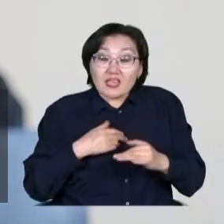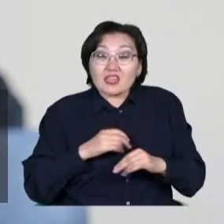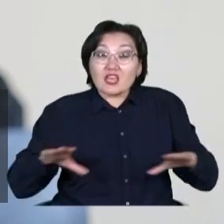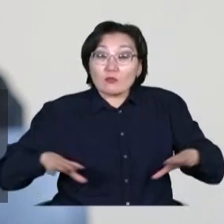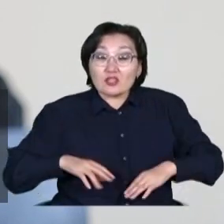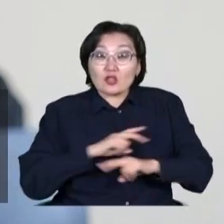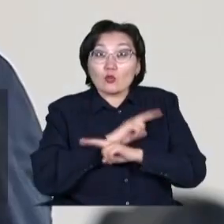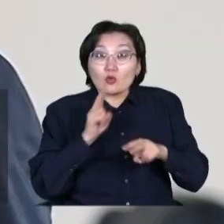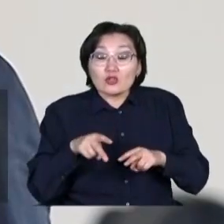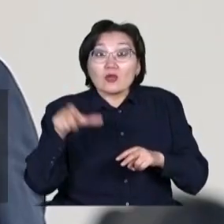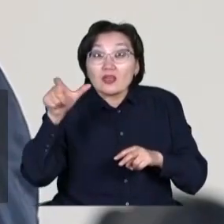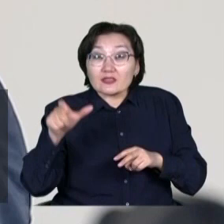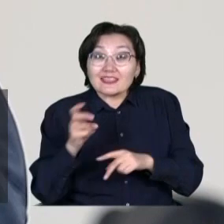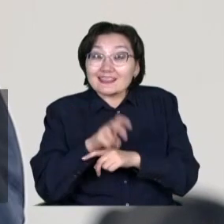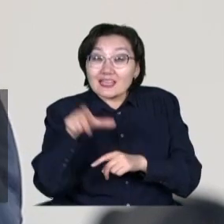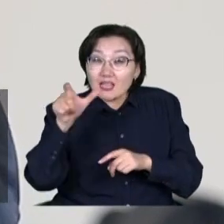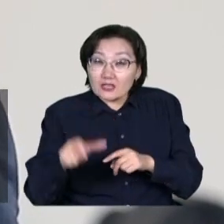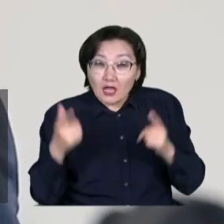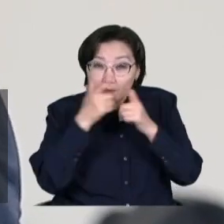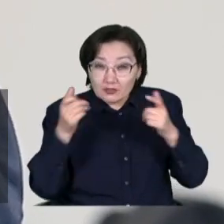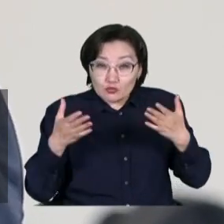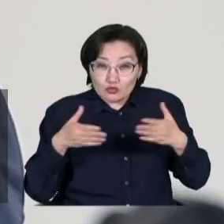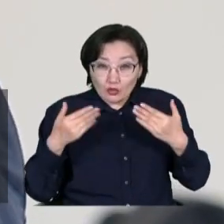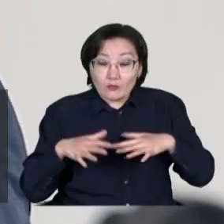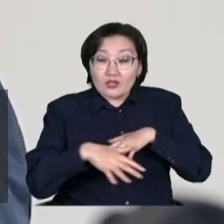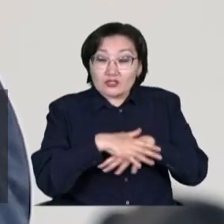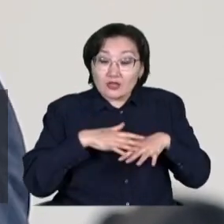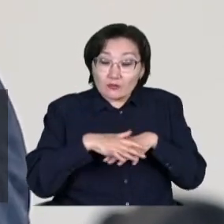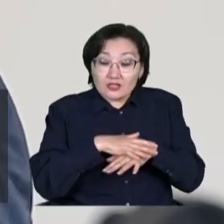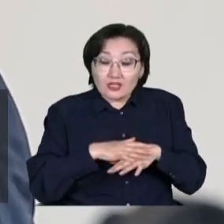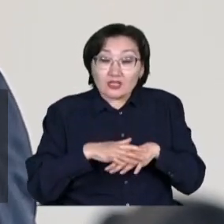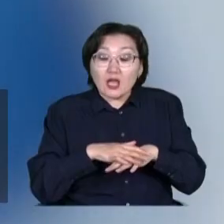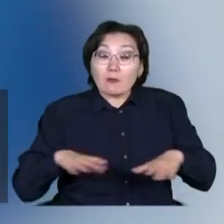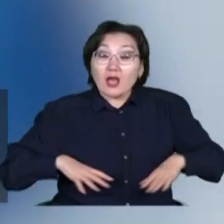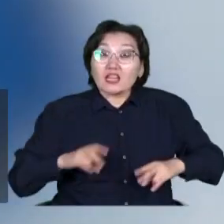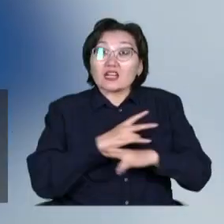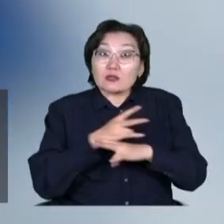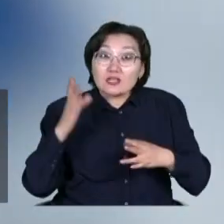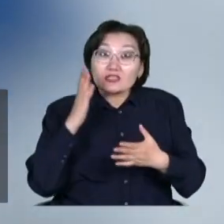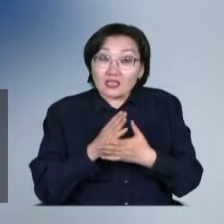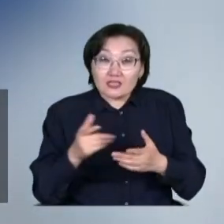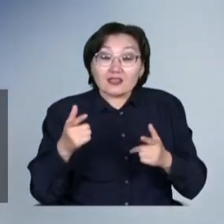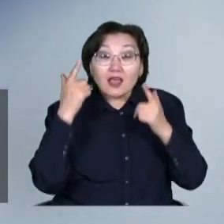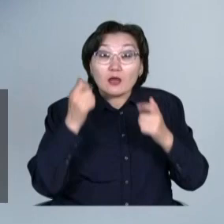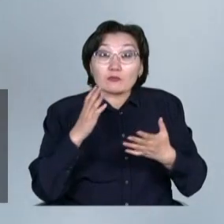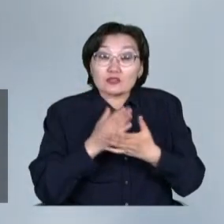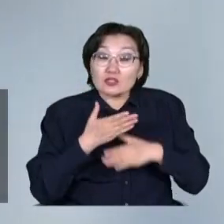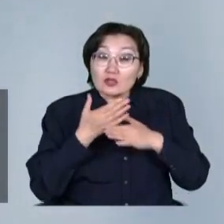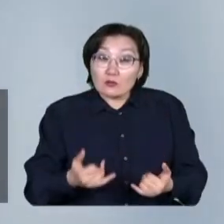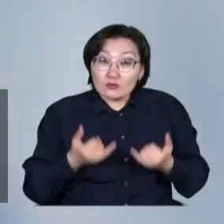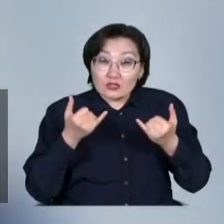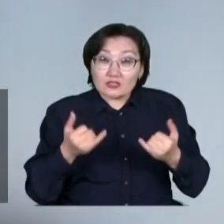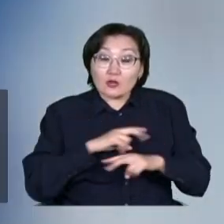жүгінген ақпарат жоқ. Жалпылама халықтың арасында өліп жатыр деген әңгімелер айтылады. Фермерлерге көмек беру, жолда